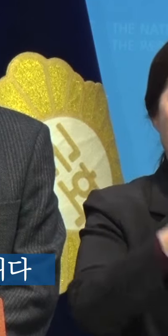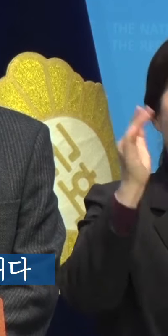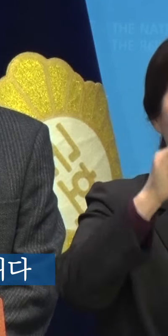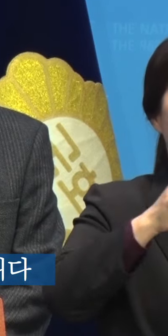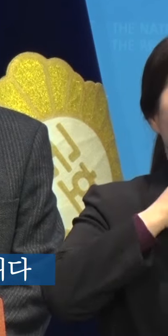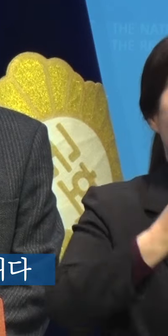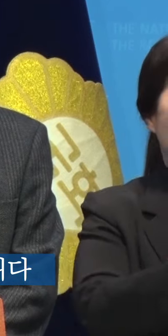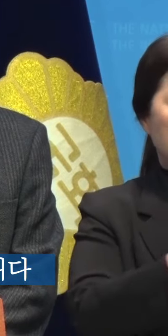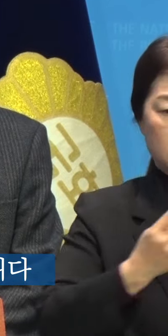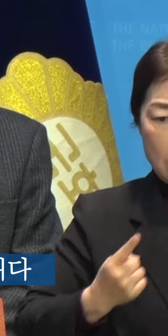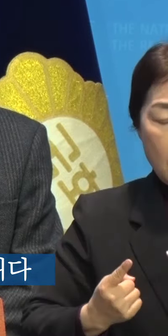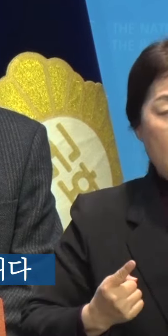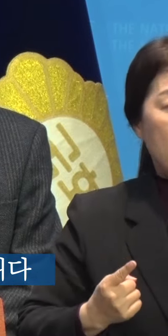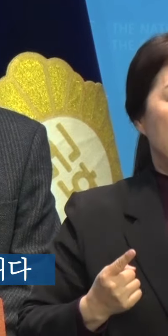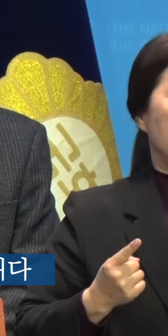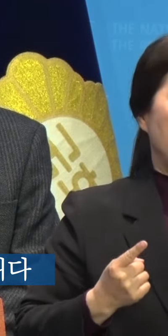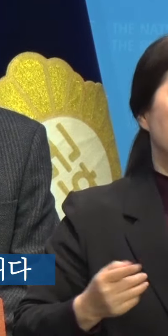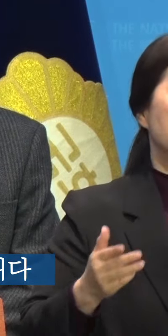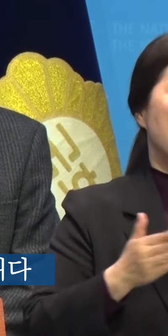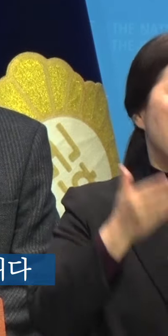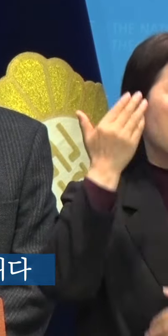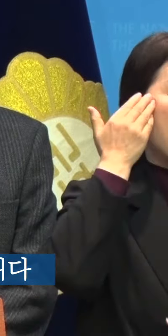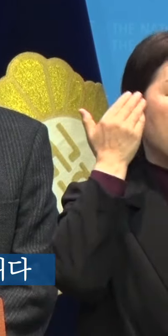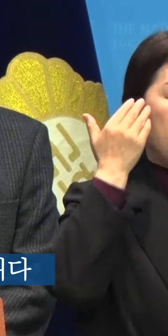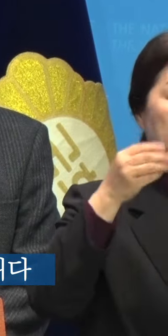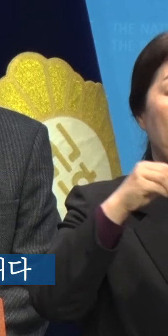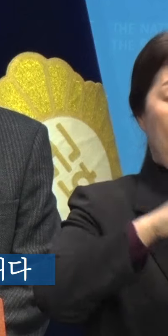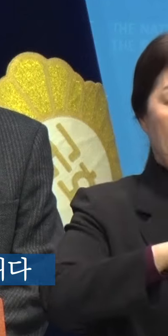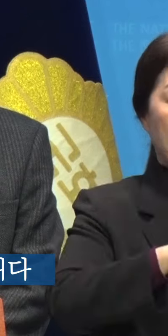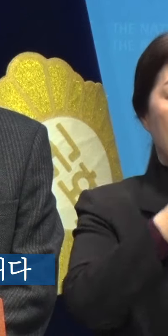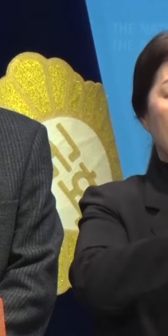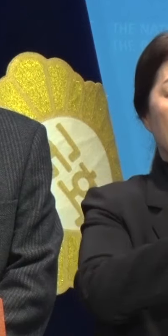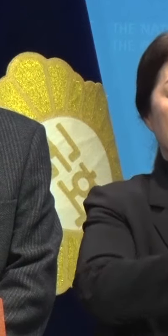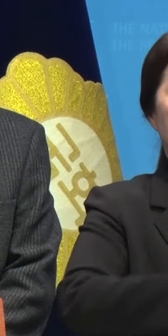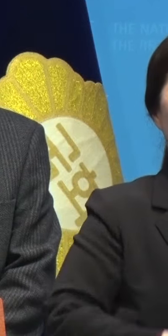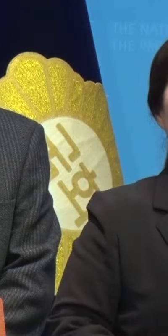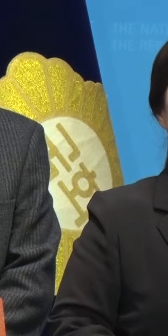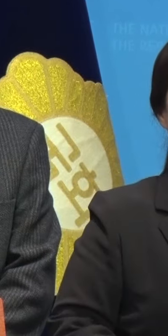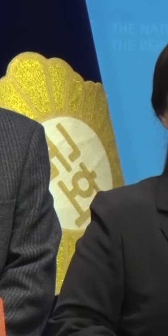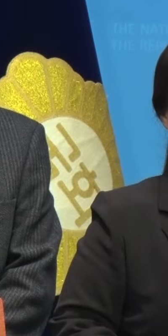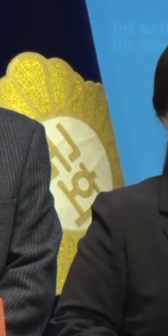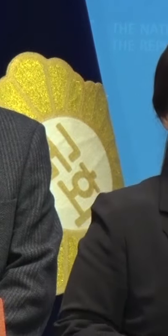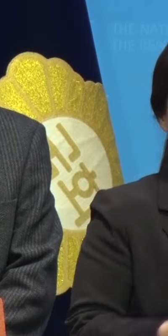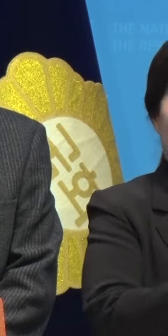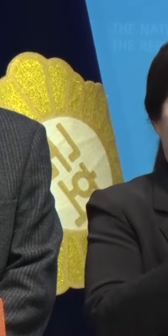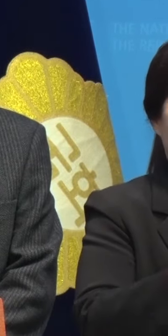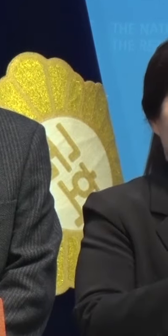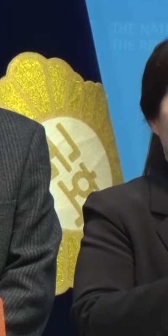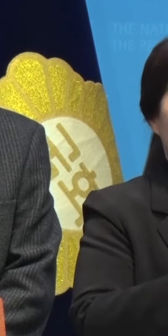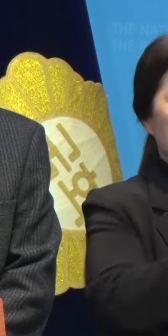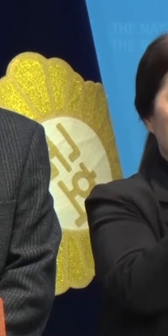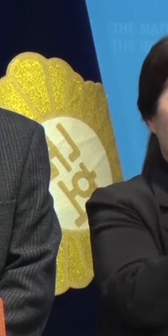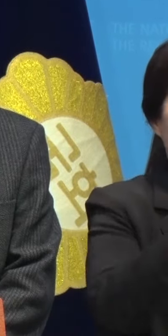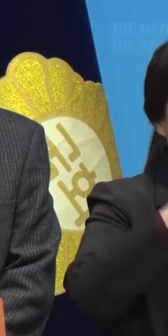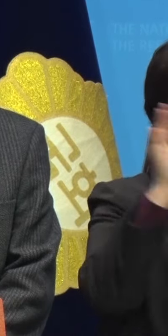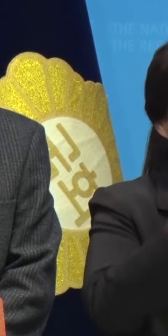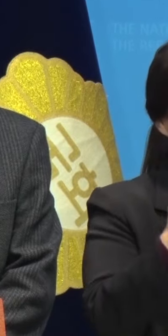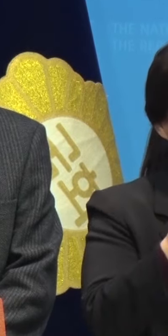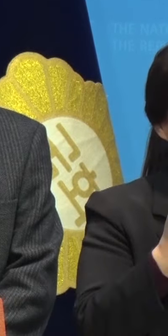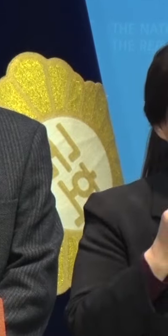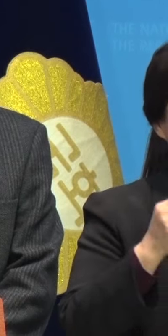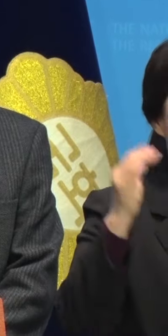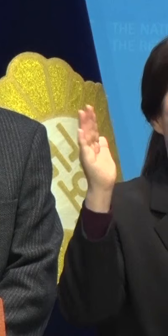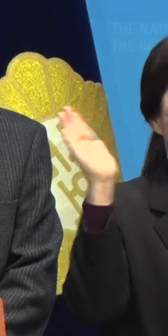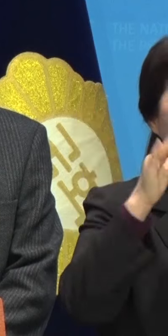학생들만 소외될 수 없다는 상식을 담았습니다. 우리는 모두 시민입니다. 학생 역시도 교복을